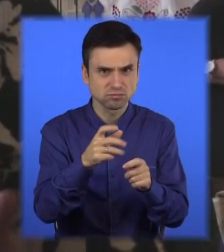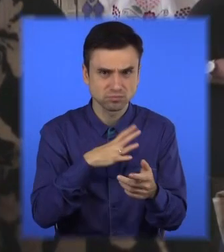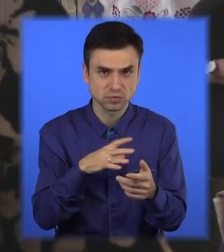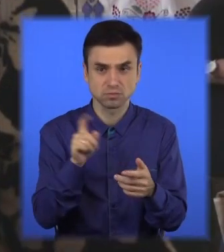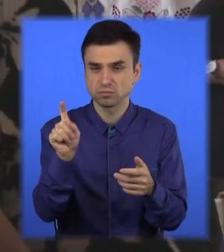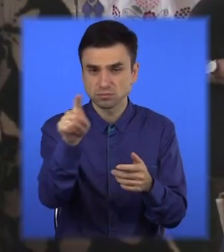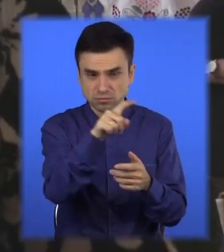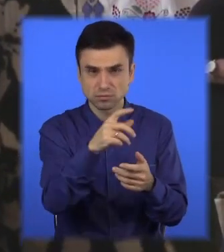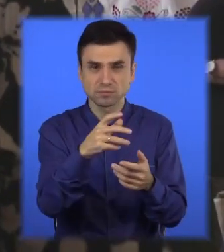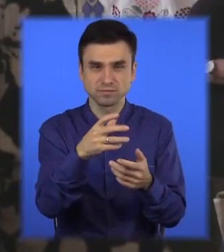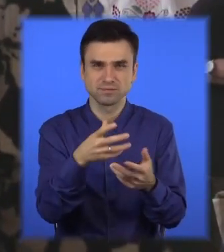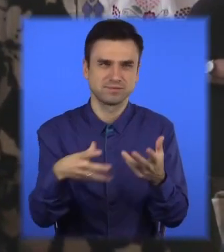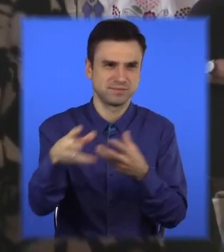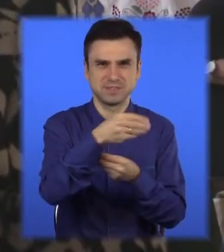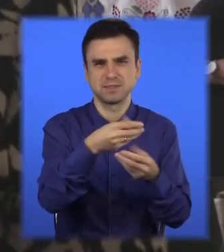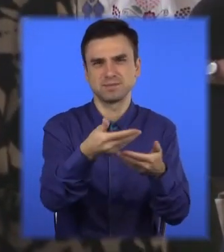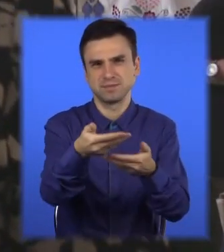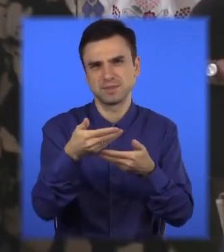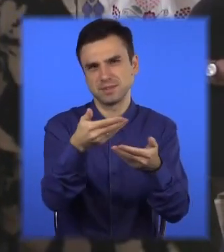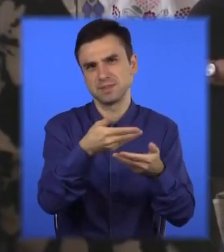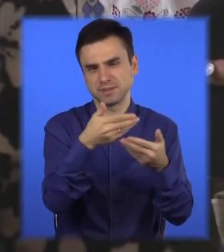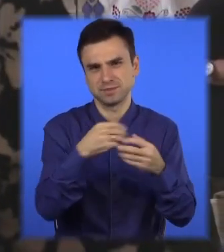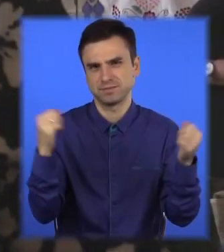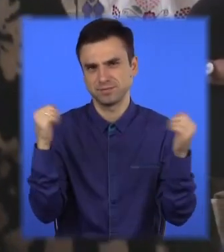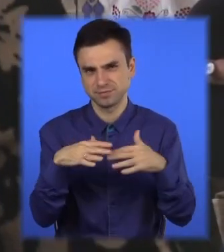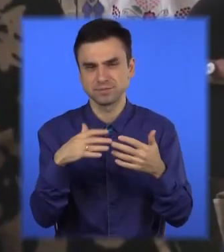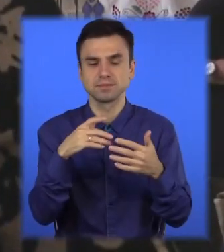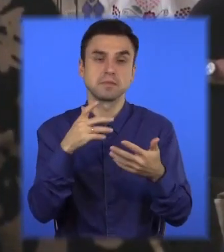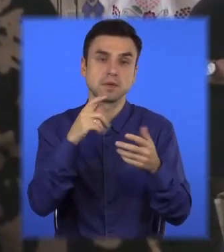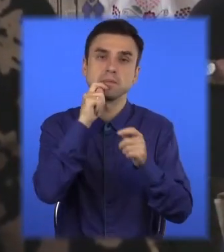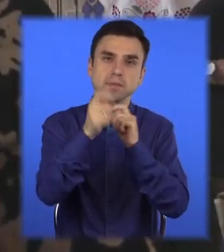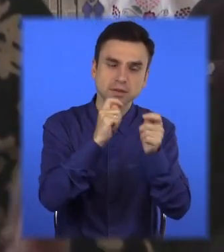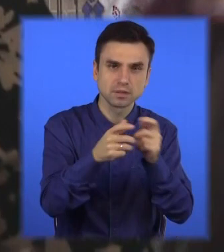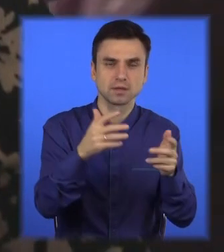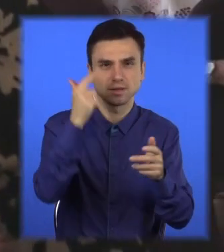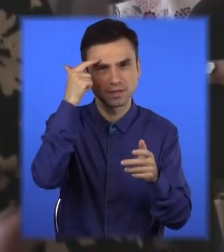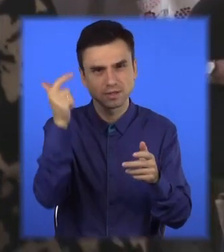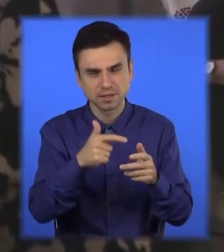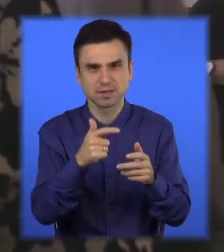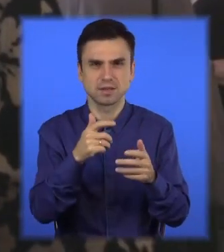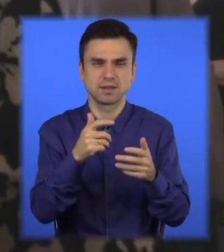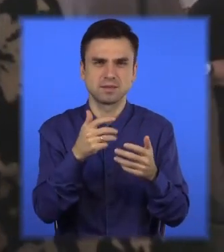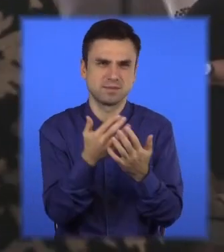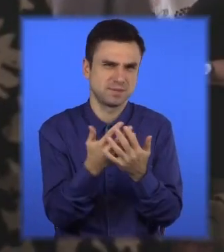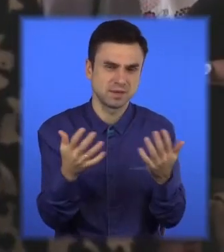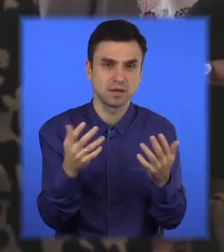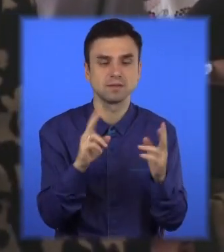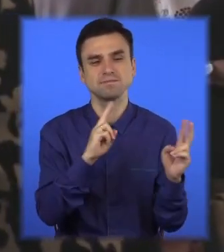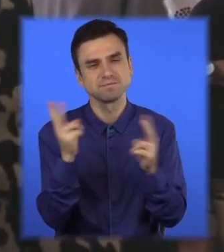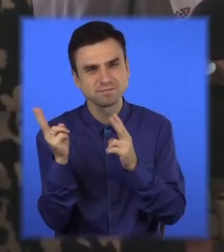сюди, нагороджують їх грамотами, подарунками, їм поють, їм пляшуть, о